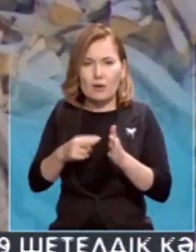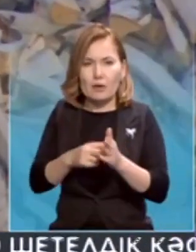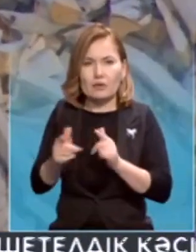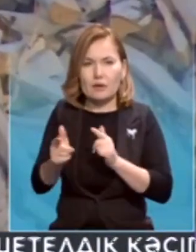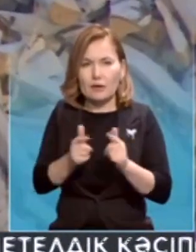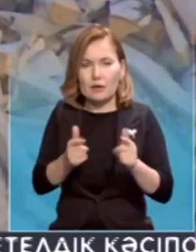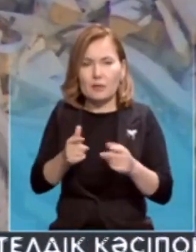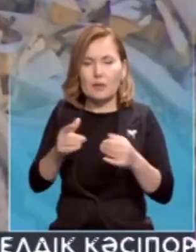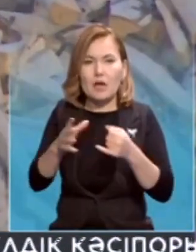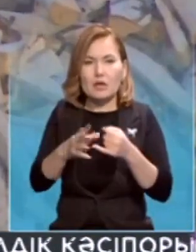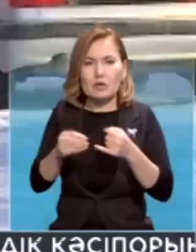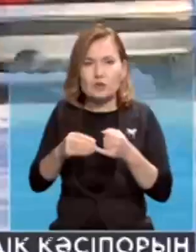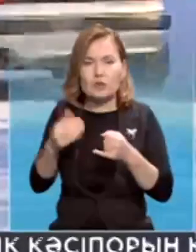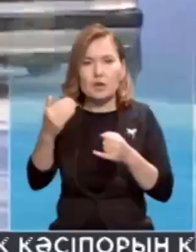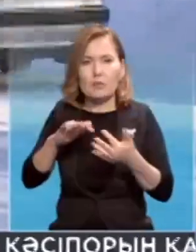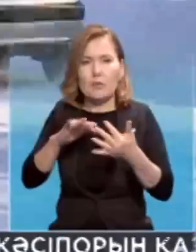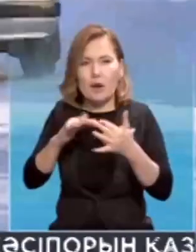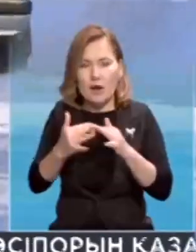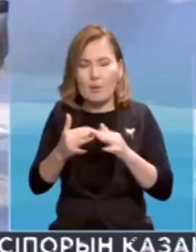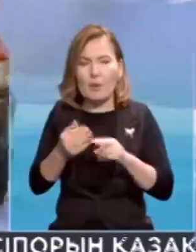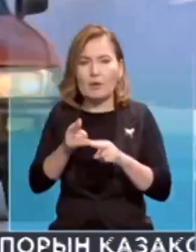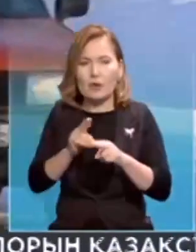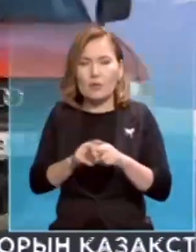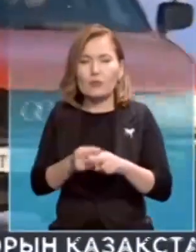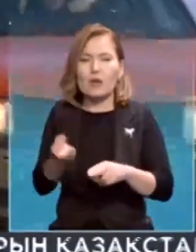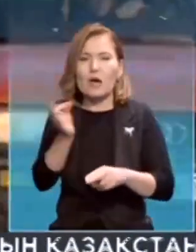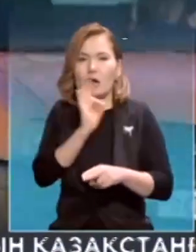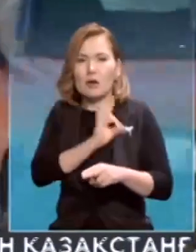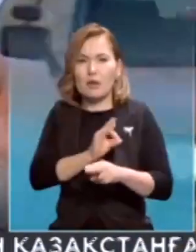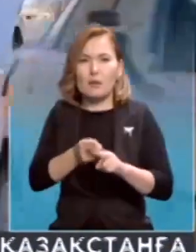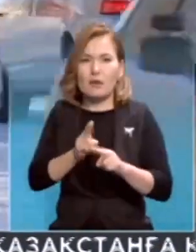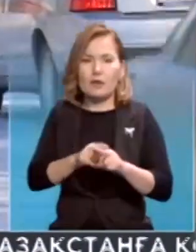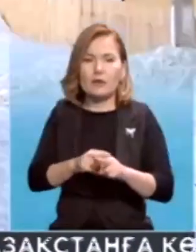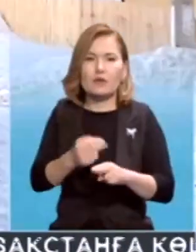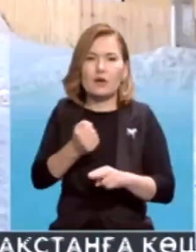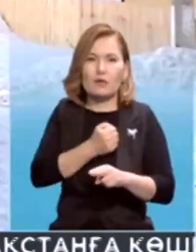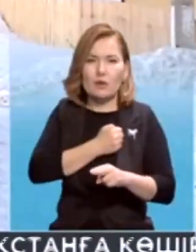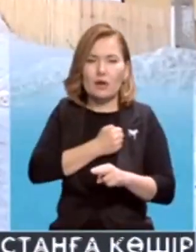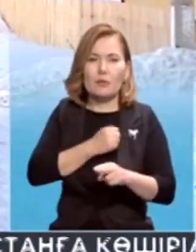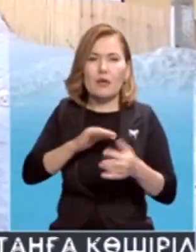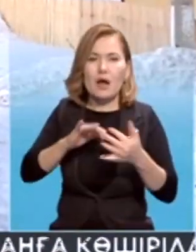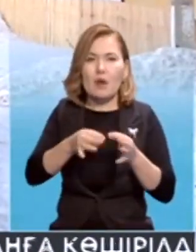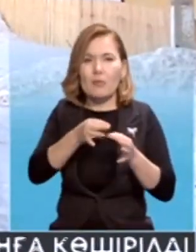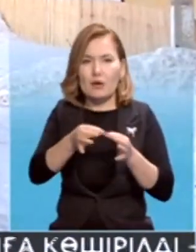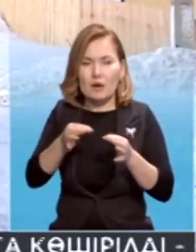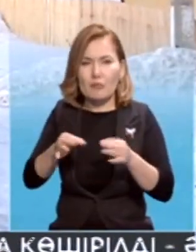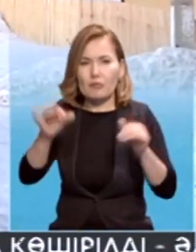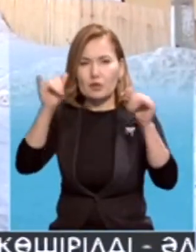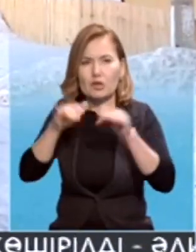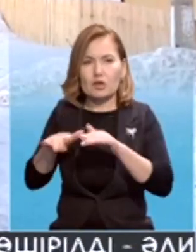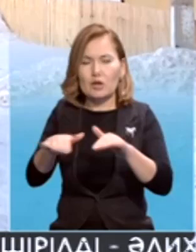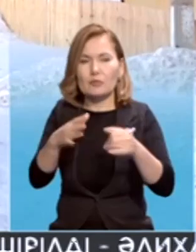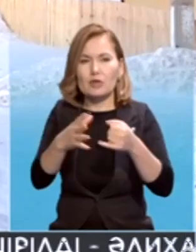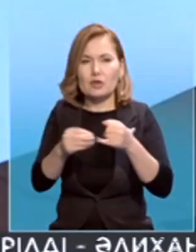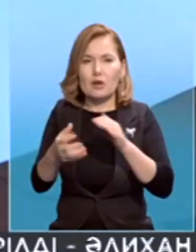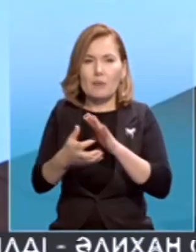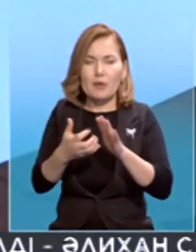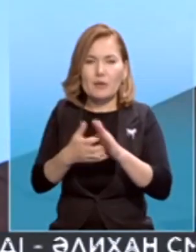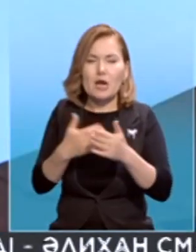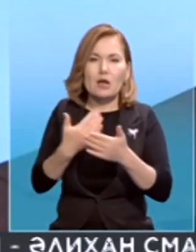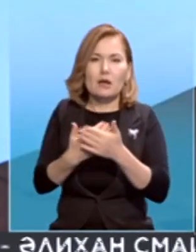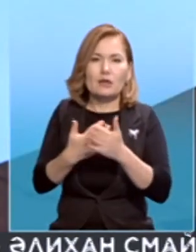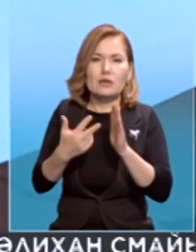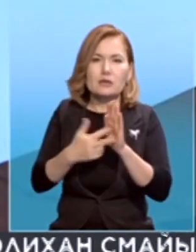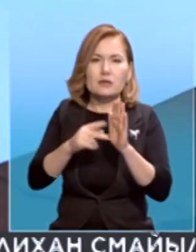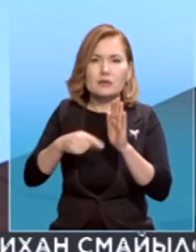деді. Жер ауылдағы тұрғындардың негізгі табыс көзі. Өкінішке орай елді мекендердің төңірегінде жайылым жетіспейді. Шамамен